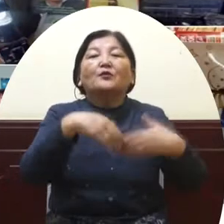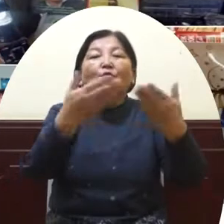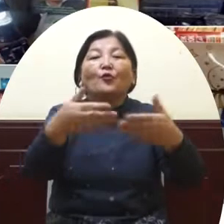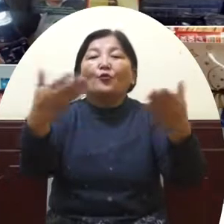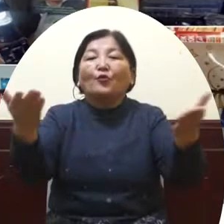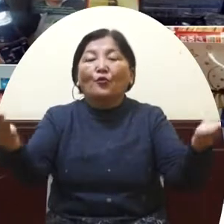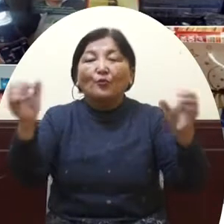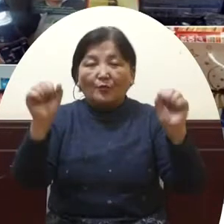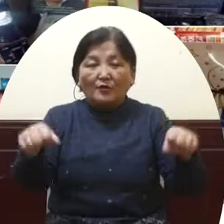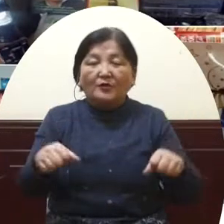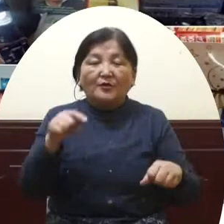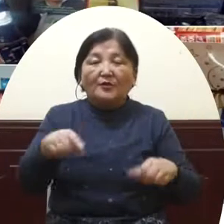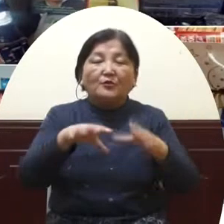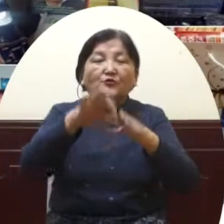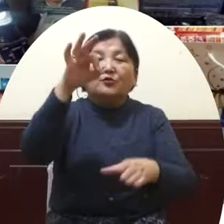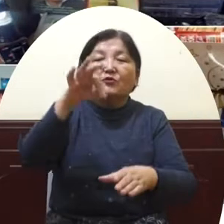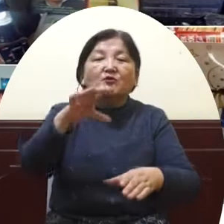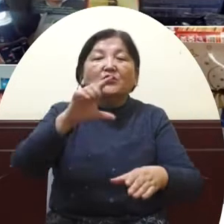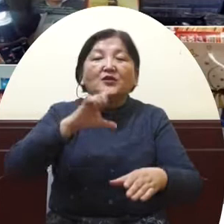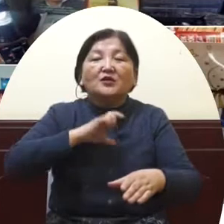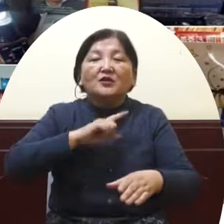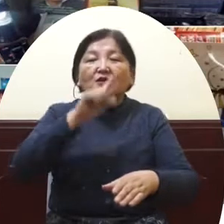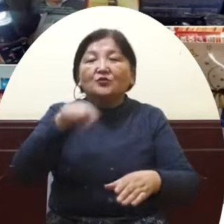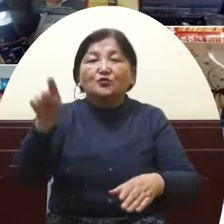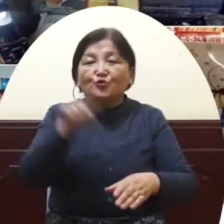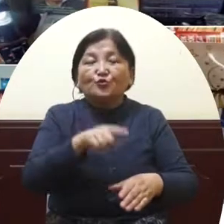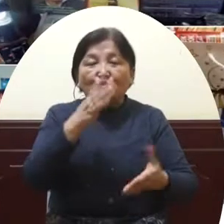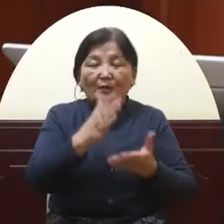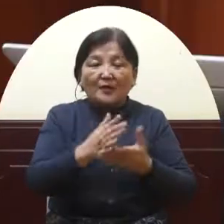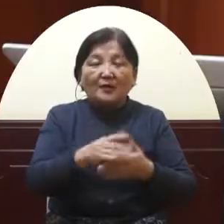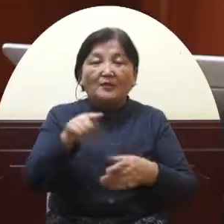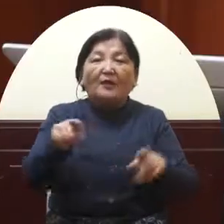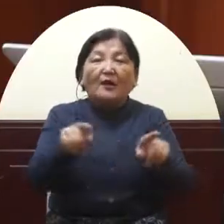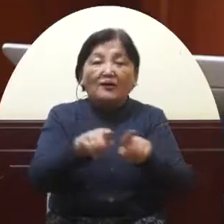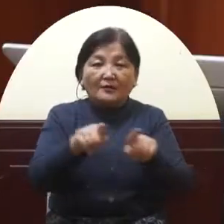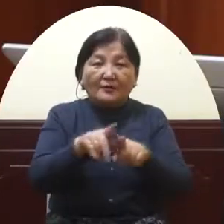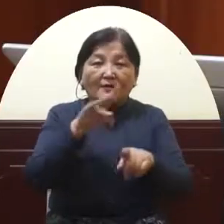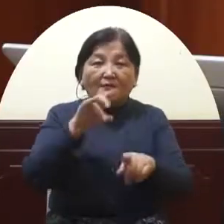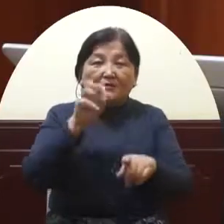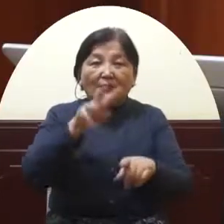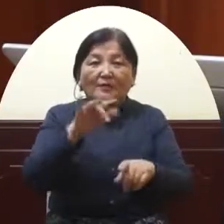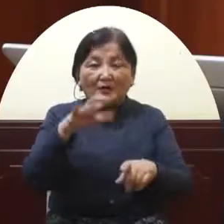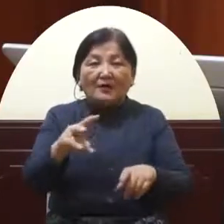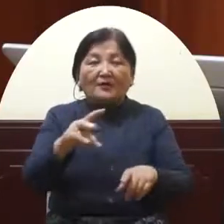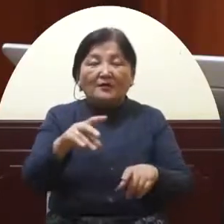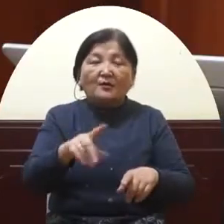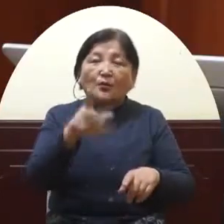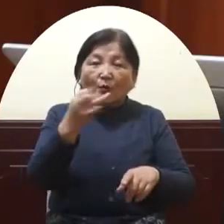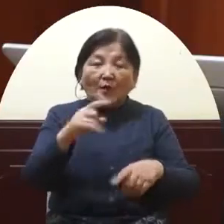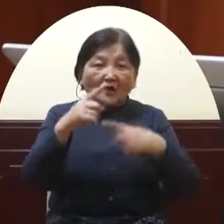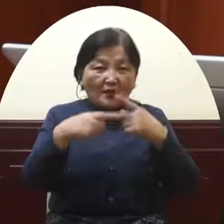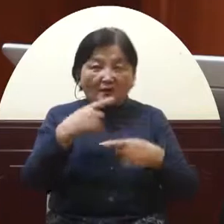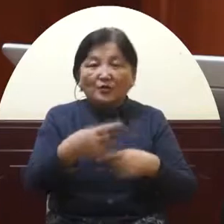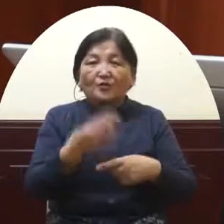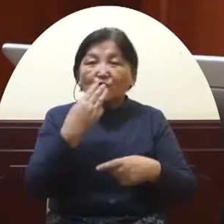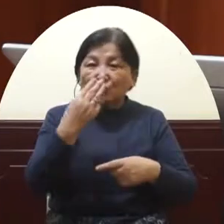Энд чи өөрөө сонгогчийн эрхийг зөрчөөд байгаа юм аа. Ийм улс төрийн намууттай байгаа тохиолдолд бид нар хизээч сонгогчийн эрх сонгуулиар